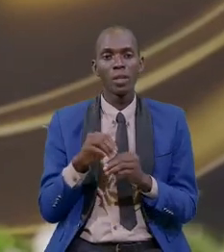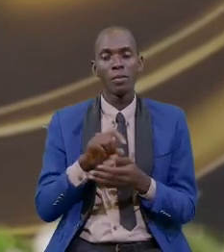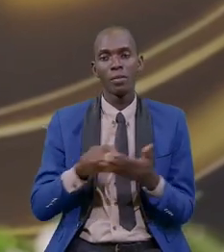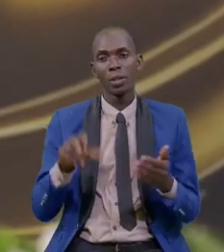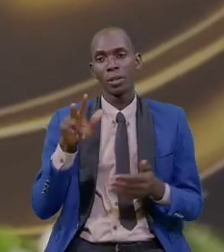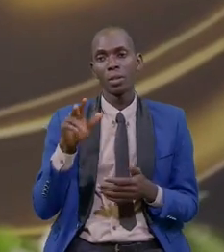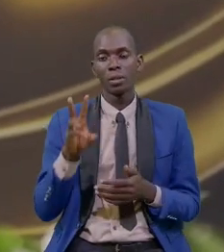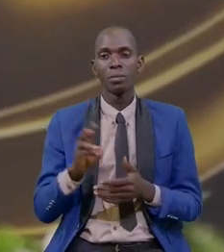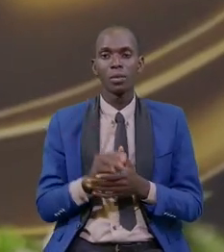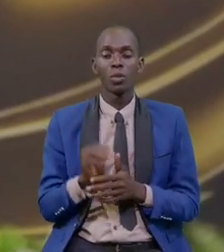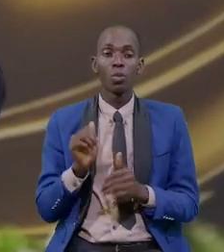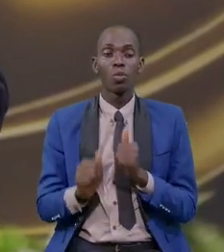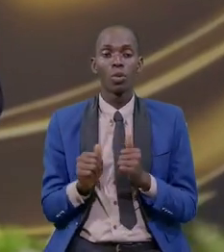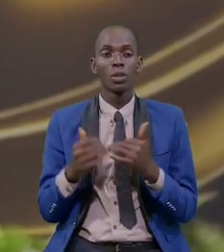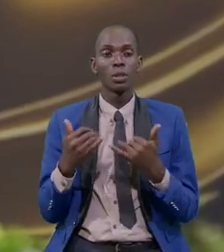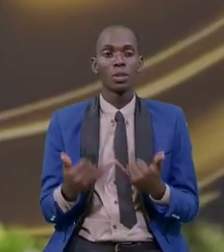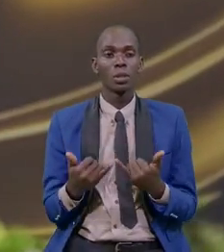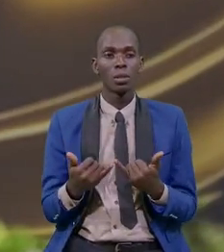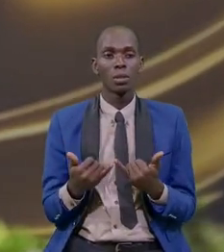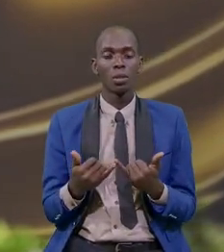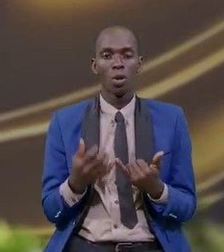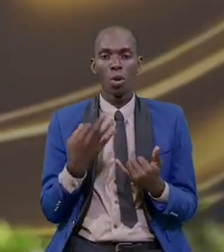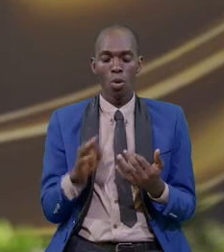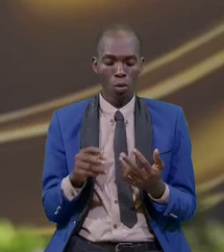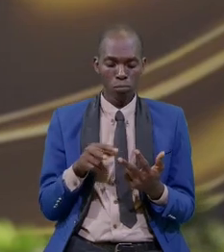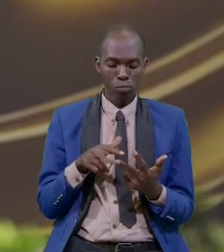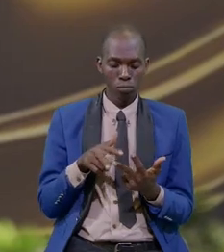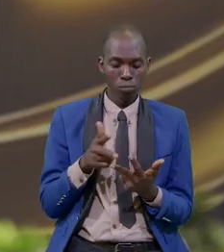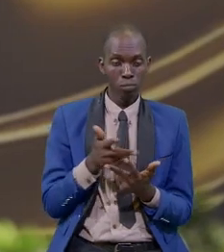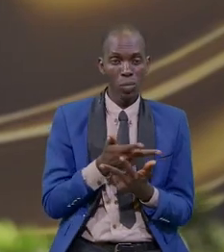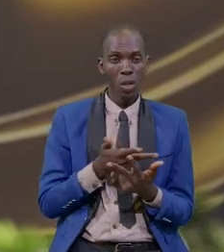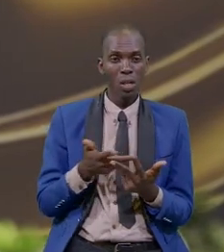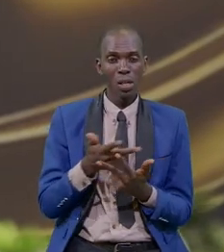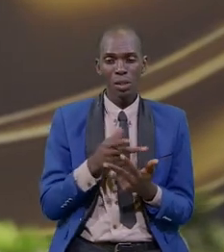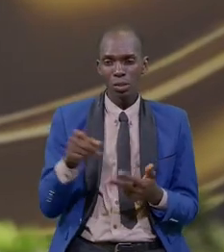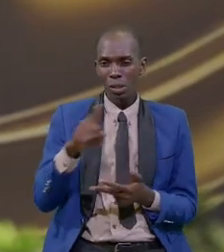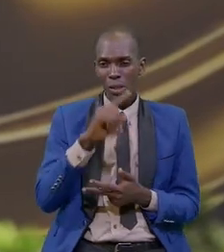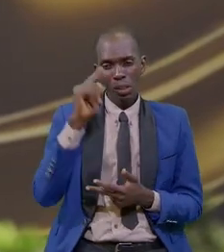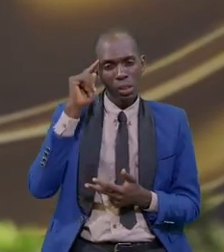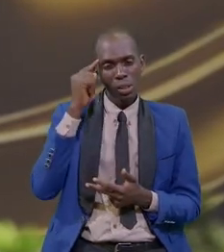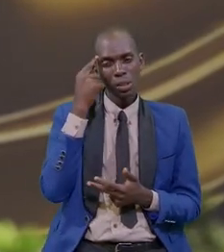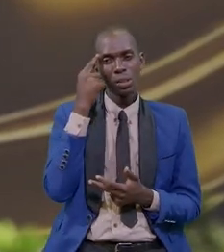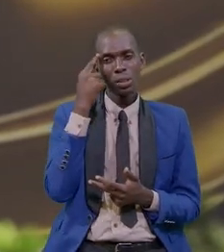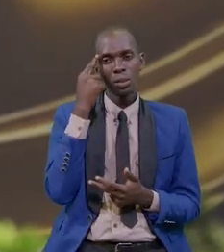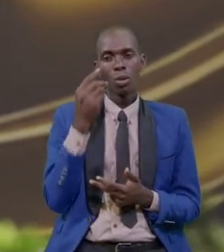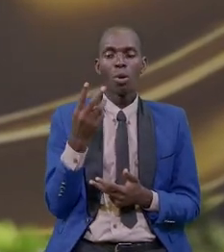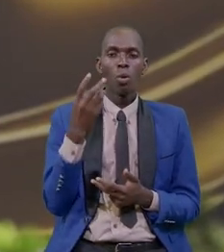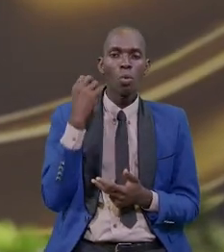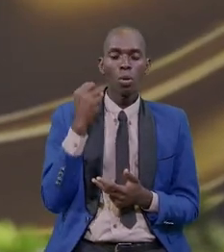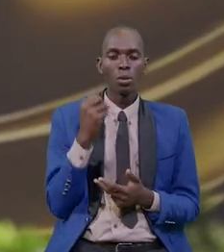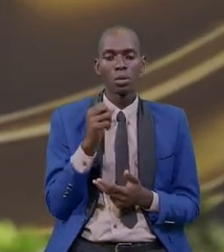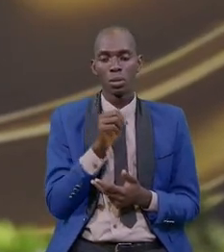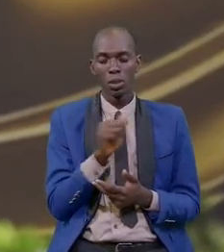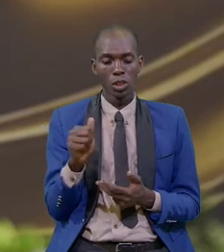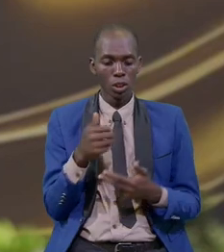il dit, lequel de ces trois, les trois qui ont pris par là, te semble avoir été le prochain,